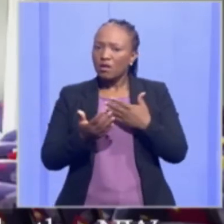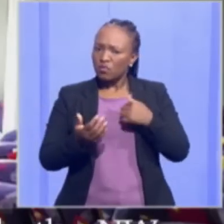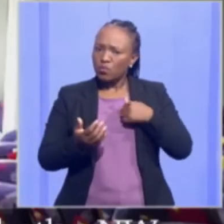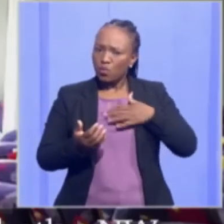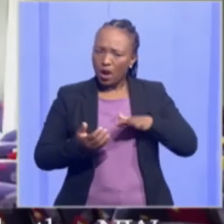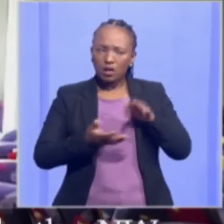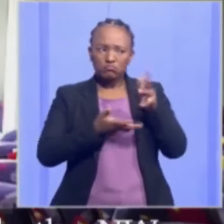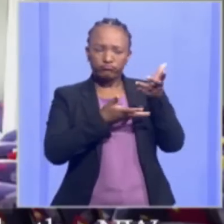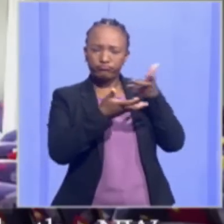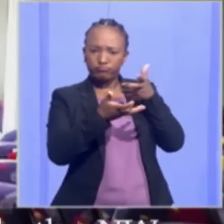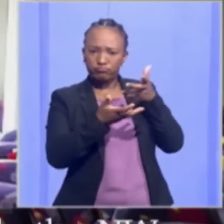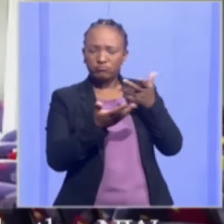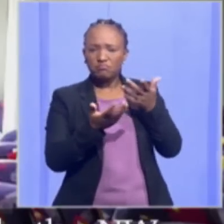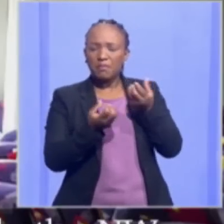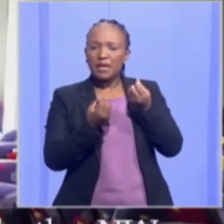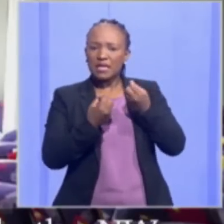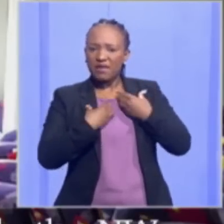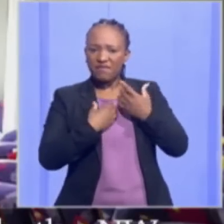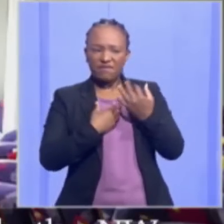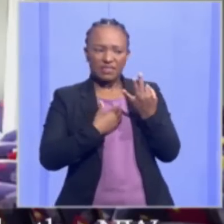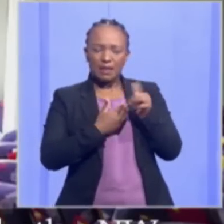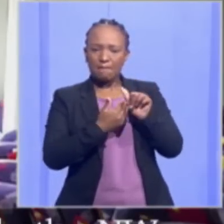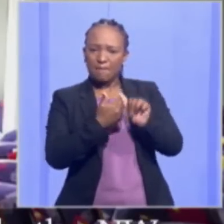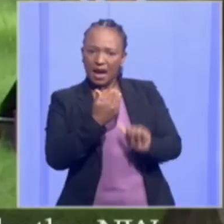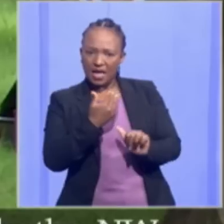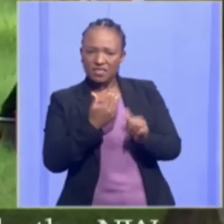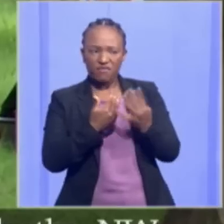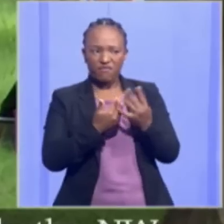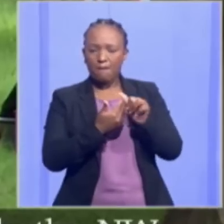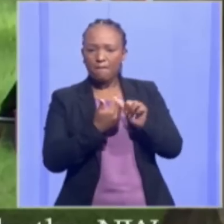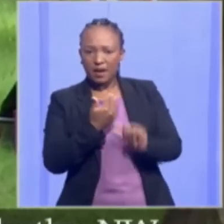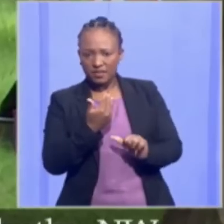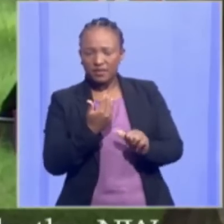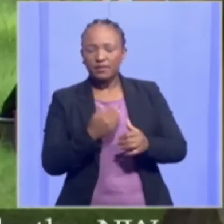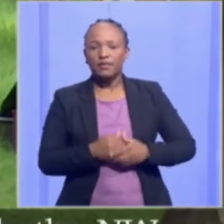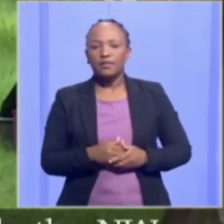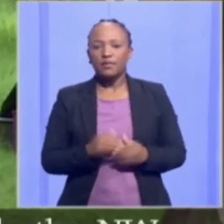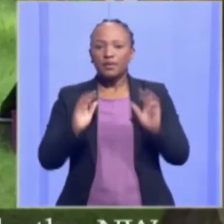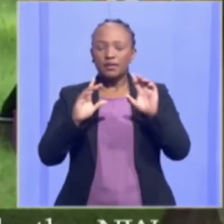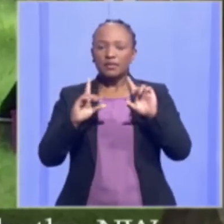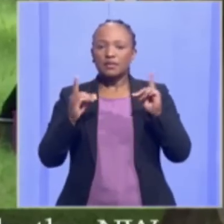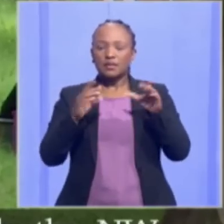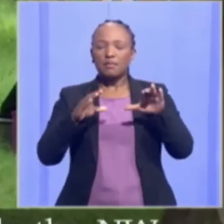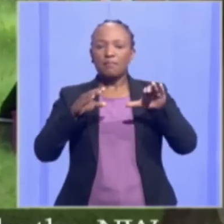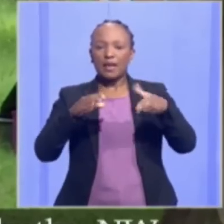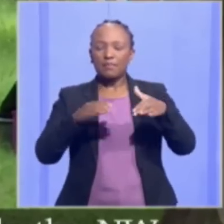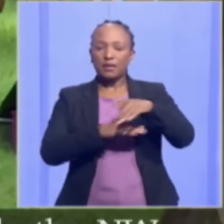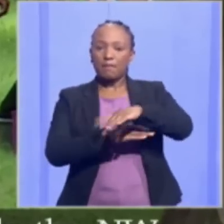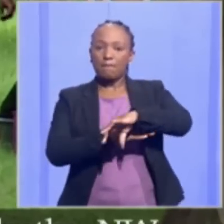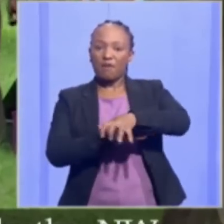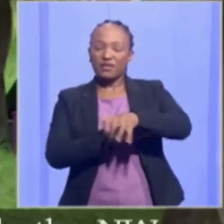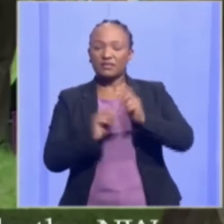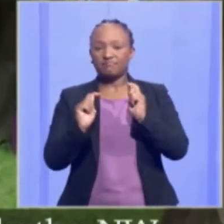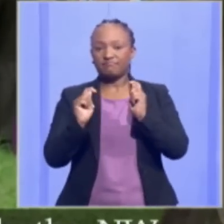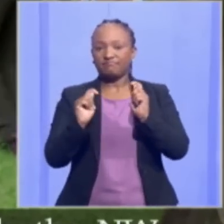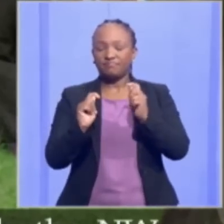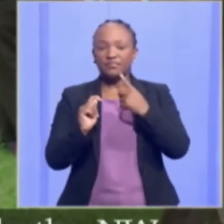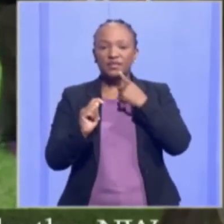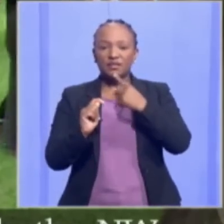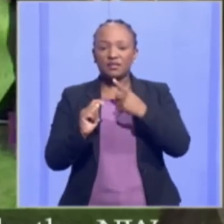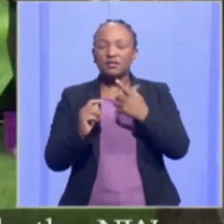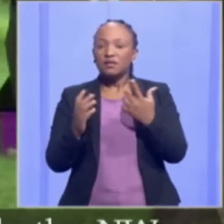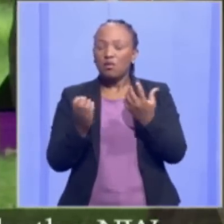maybe mona ba ka re fa 3 or 4 Ka bagare lefapha la dipalangwa mo provinceng le gateletse gore dimilione tsa diranta